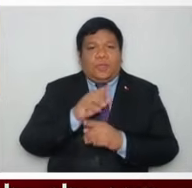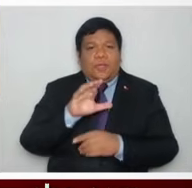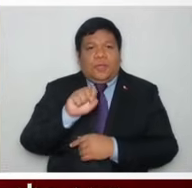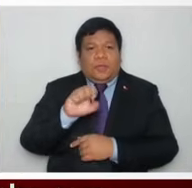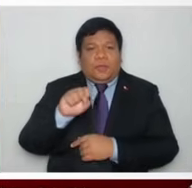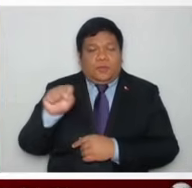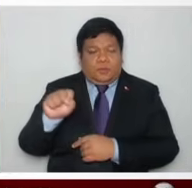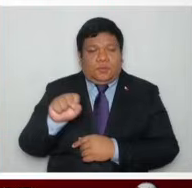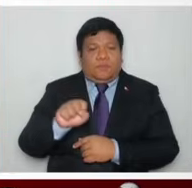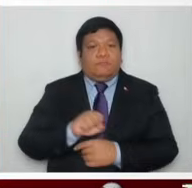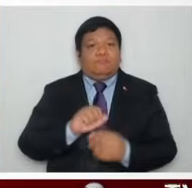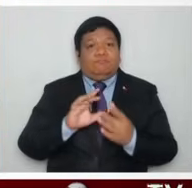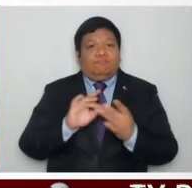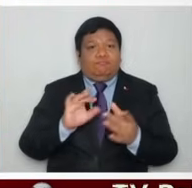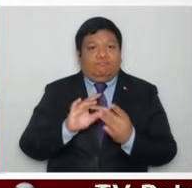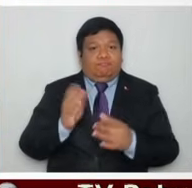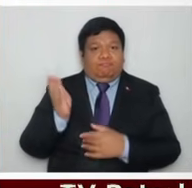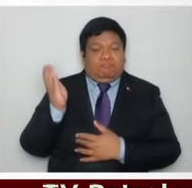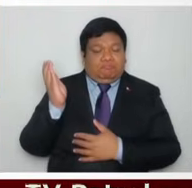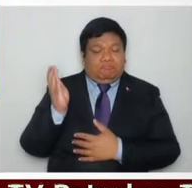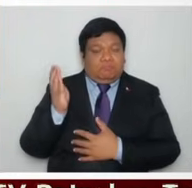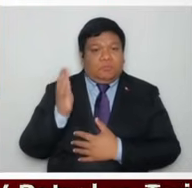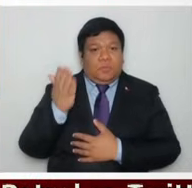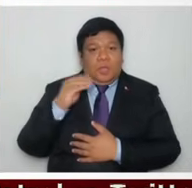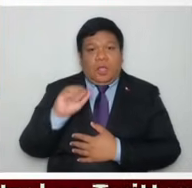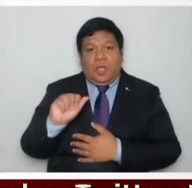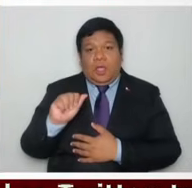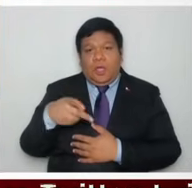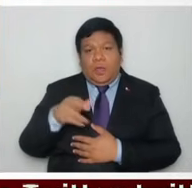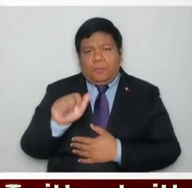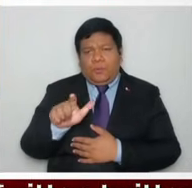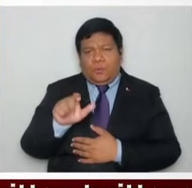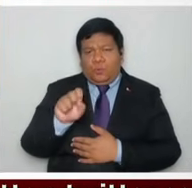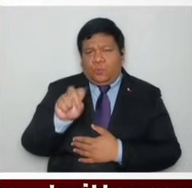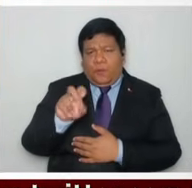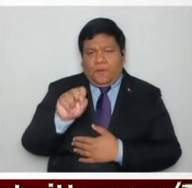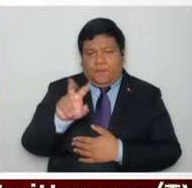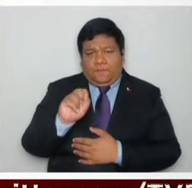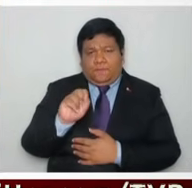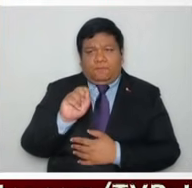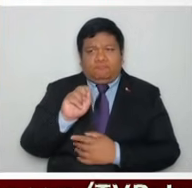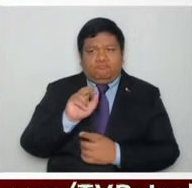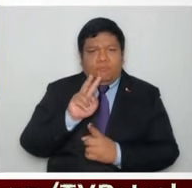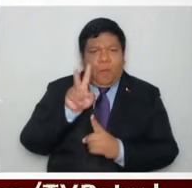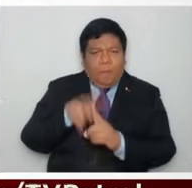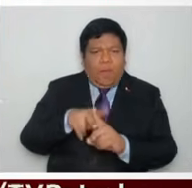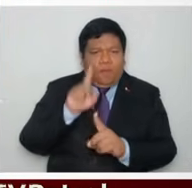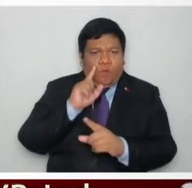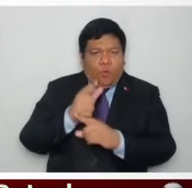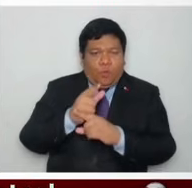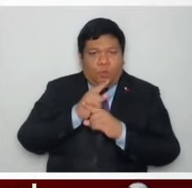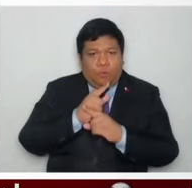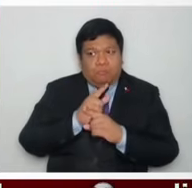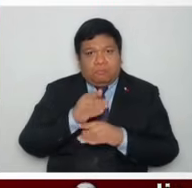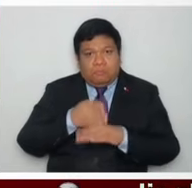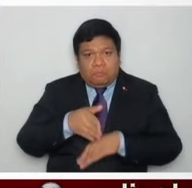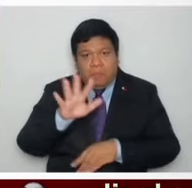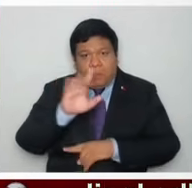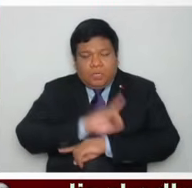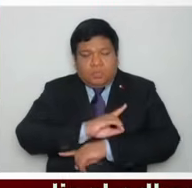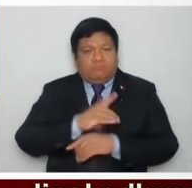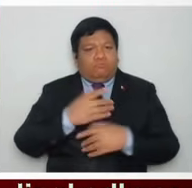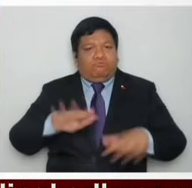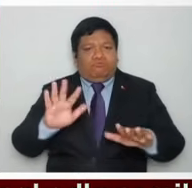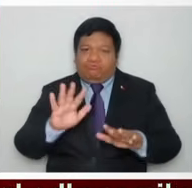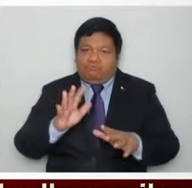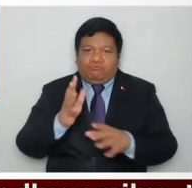April 12. Then after April 12 po, ng mga 5 days po, nakuha ko na po. Mas madali po siya pag ano